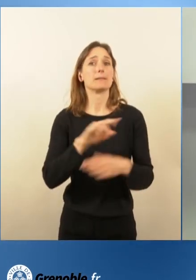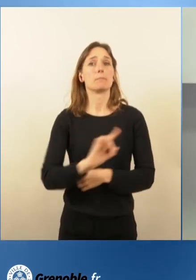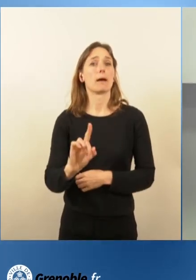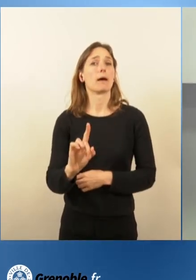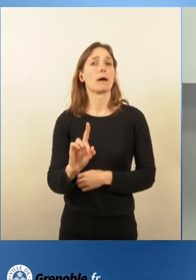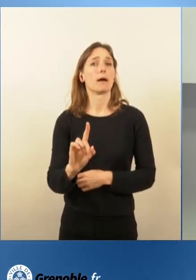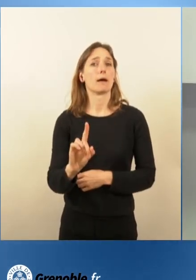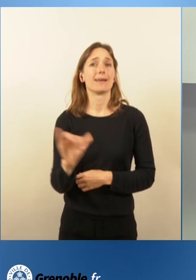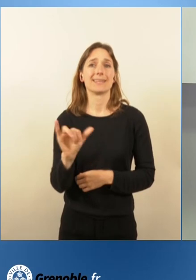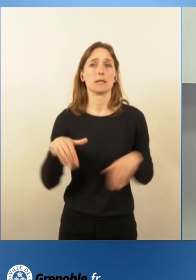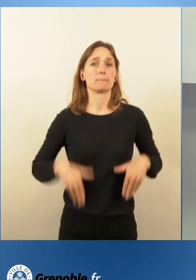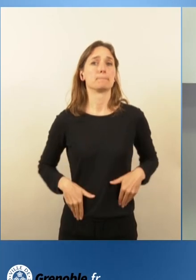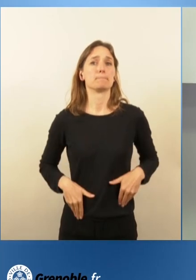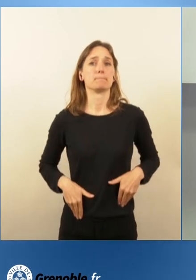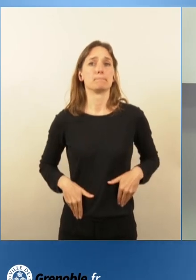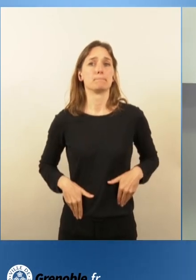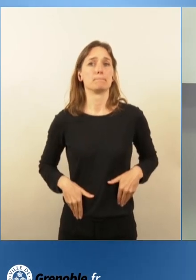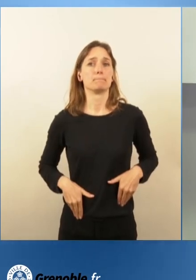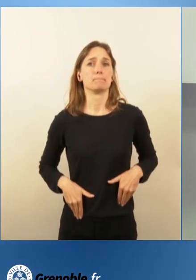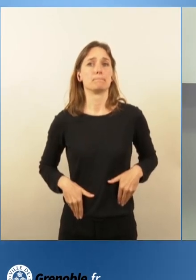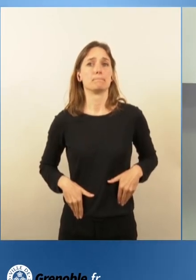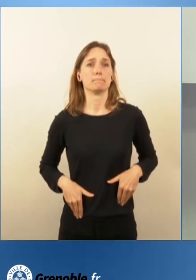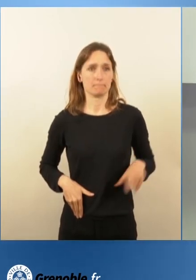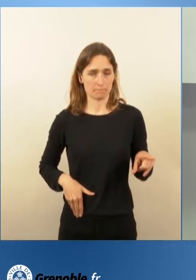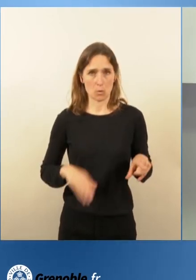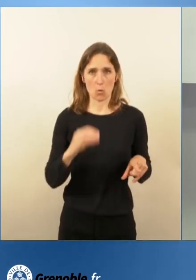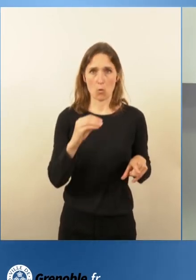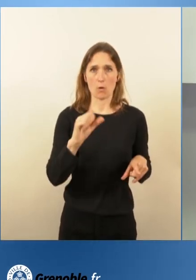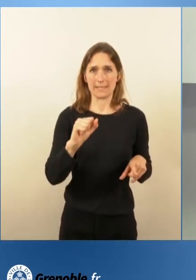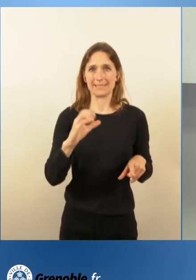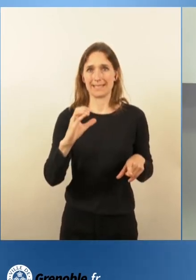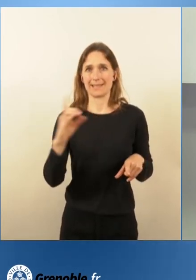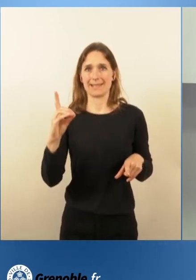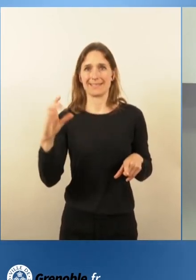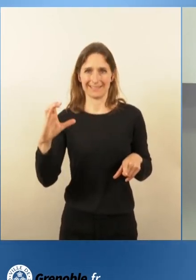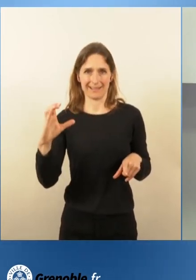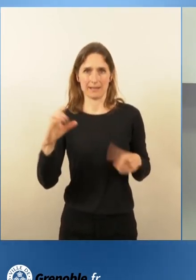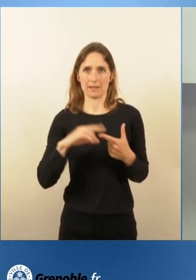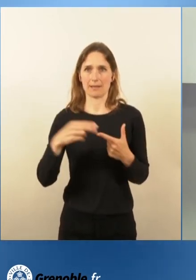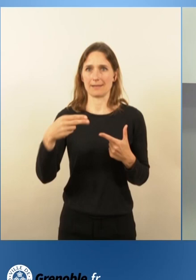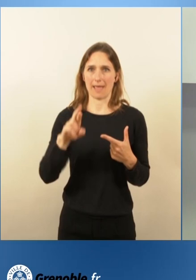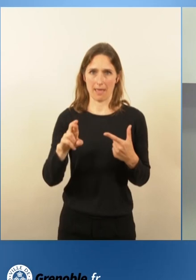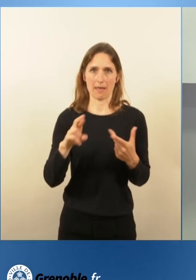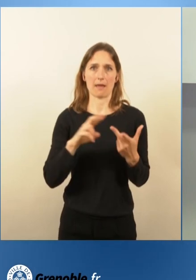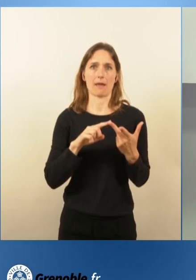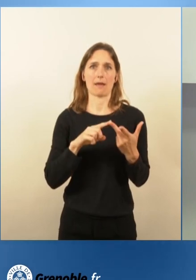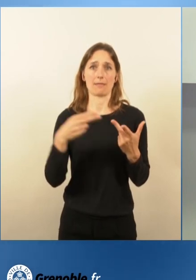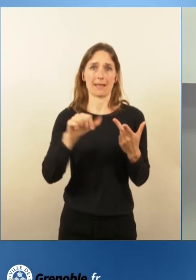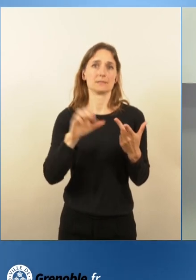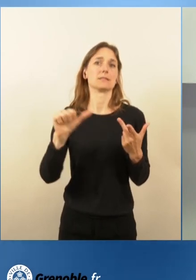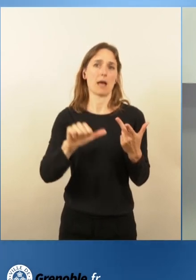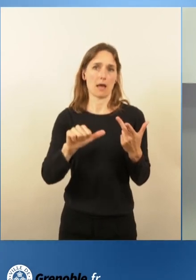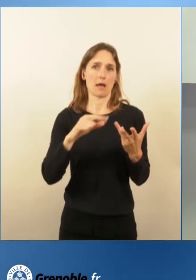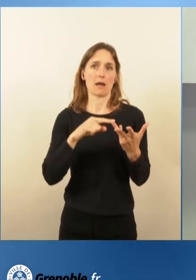qui s'abstient au scdcc nerf NASA